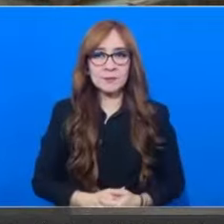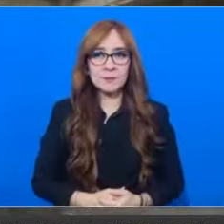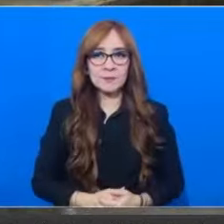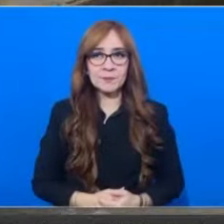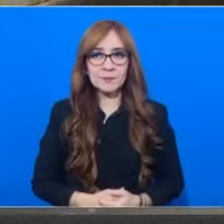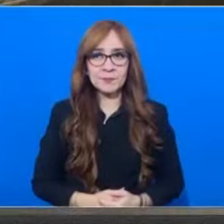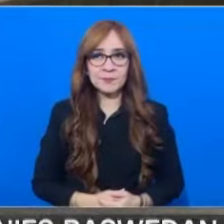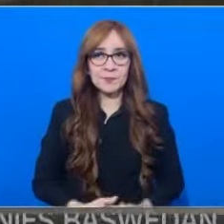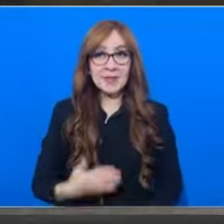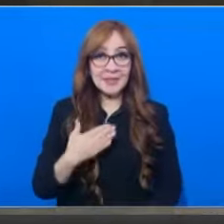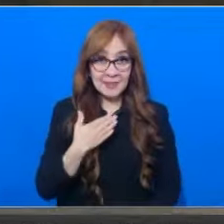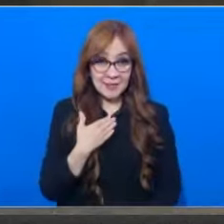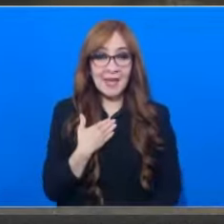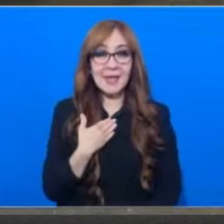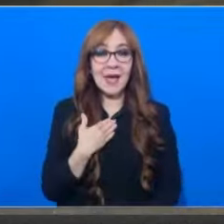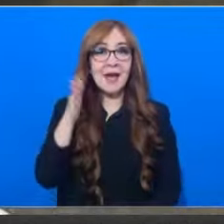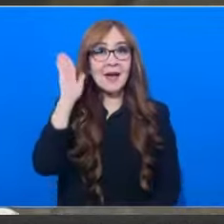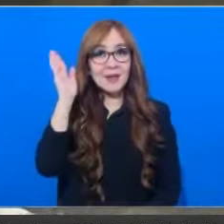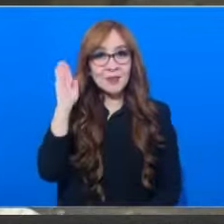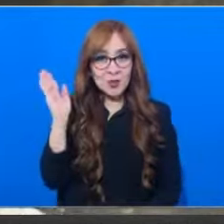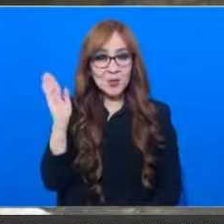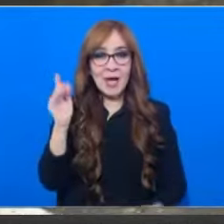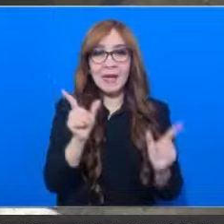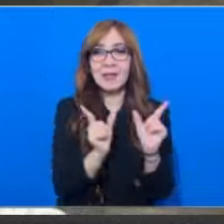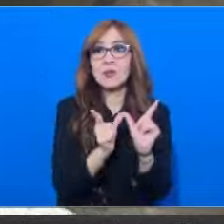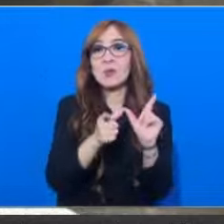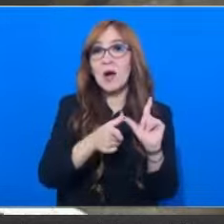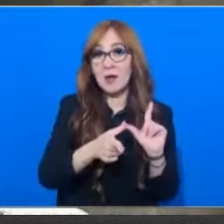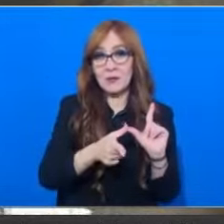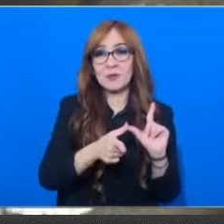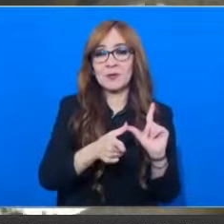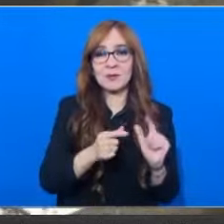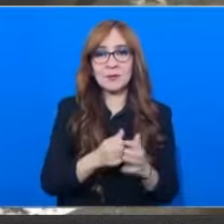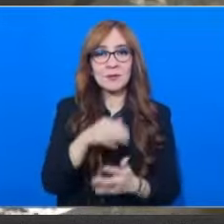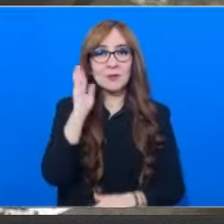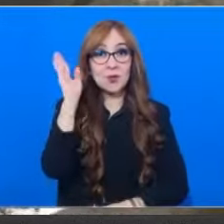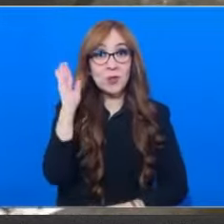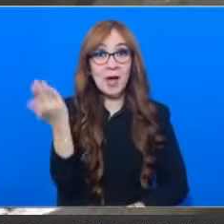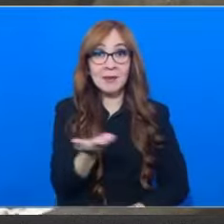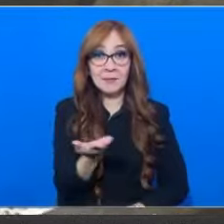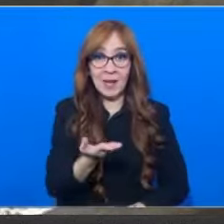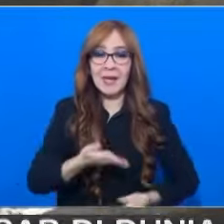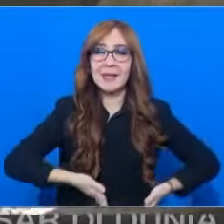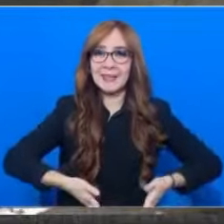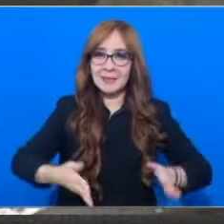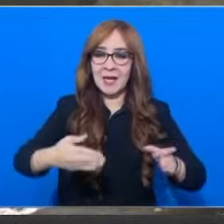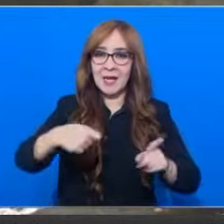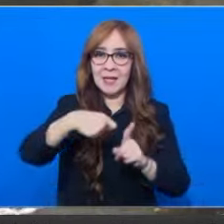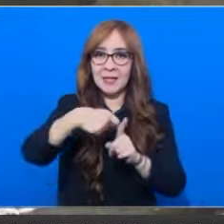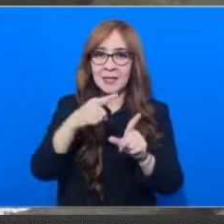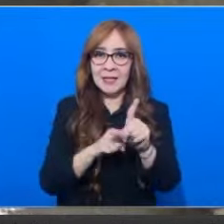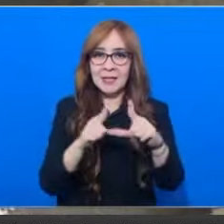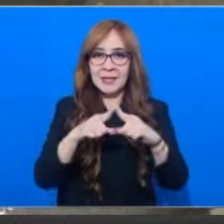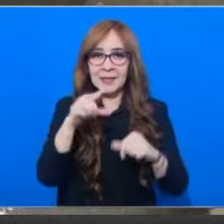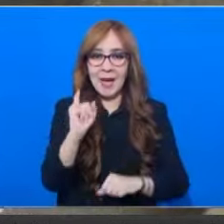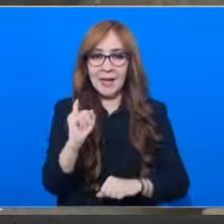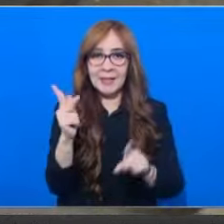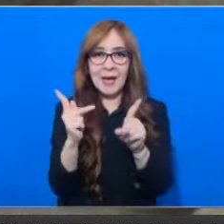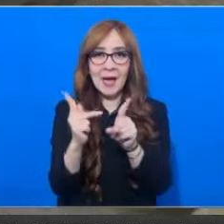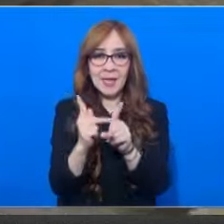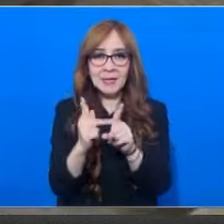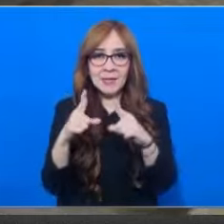Nah, saya sama Kang Ian sekarang sudah ada di kedai dari penjualan sate marangi. Ada di jalan apa nih, Kang? Jalan Kiai Hasyim Asyari. Nah, itu dia di